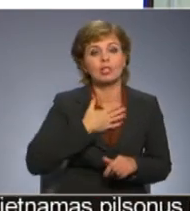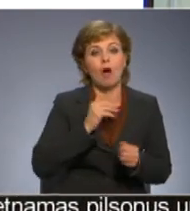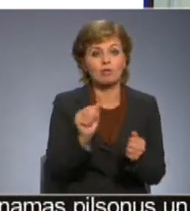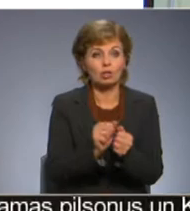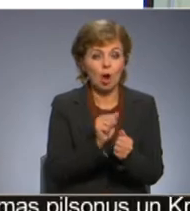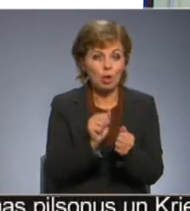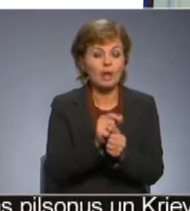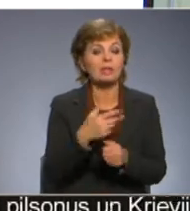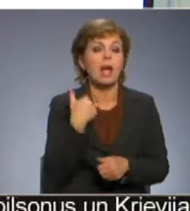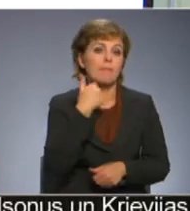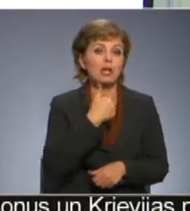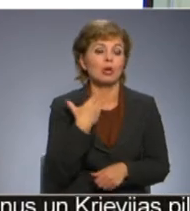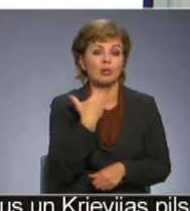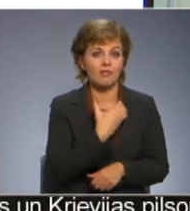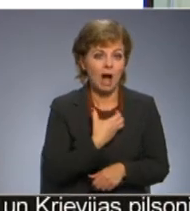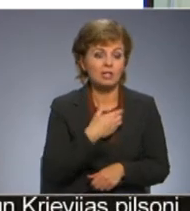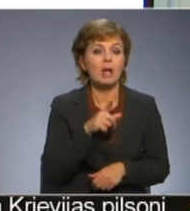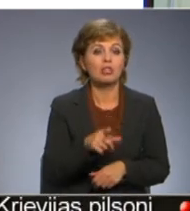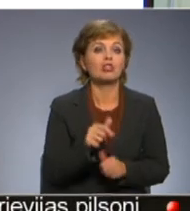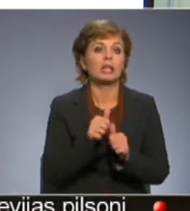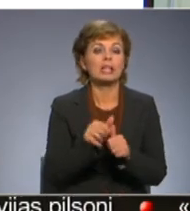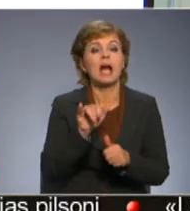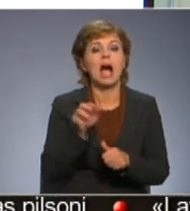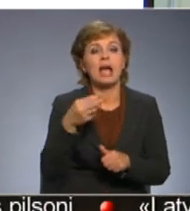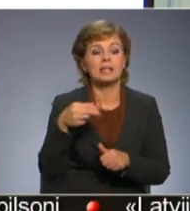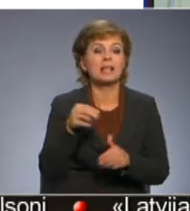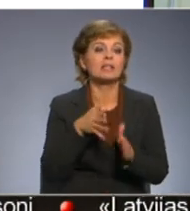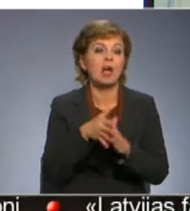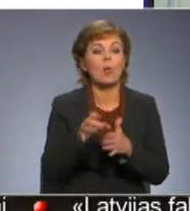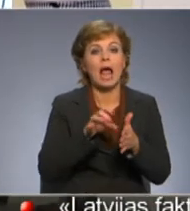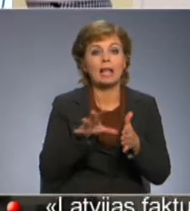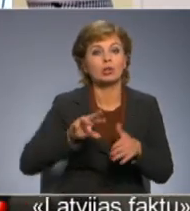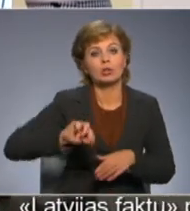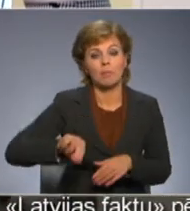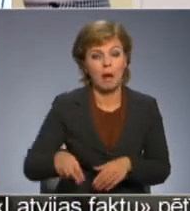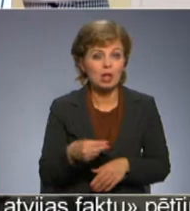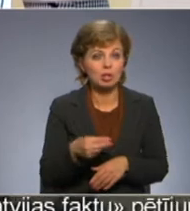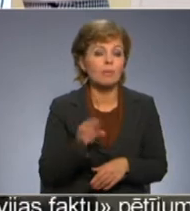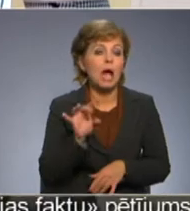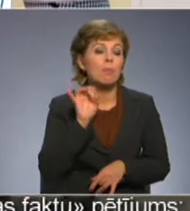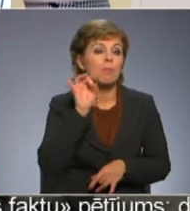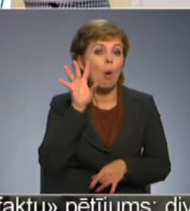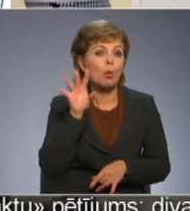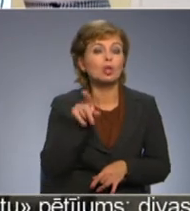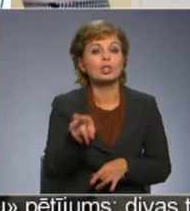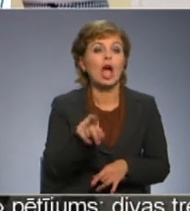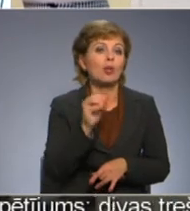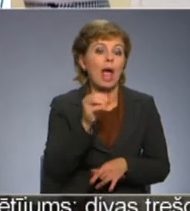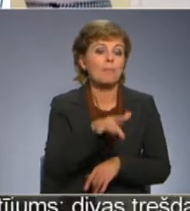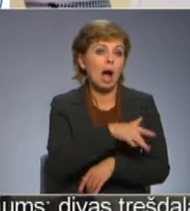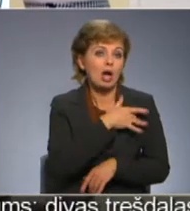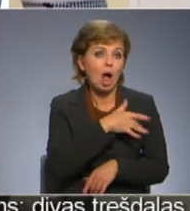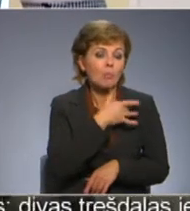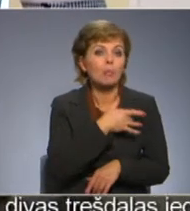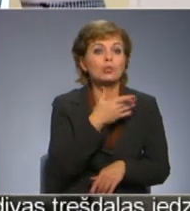uz personīgām vajadzībām, tad arī ņem šīs ID kartas ar elektroniskiem parakstiem klāt. Lai popularizētu e-pakalpojumus un